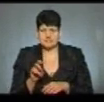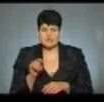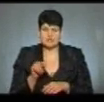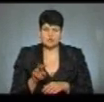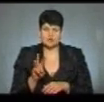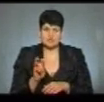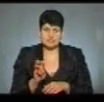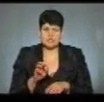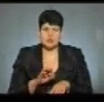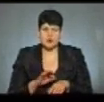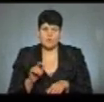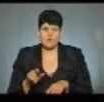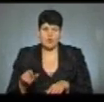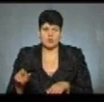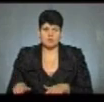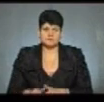1200-1300 хворих.